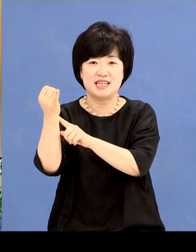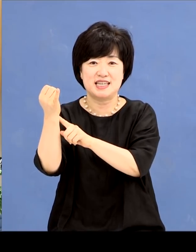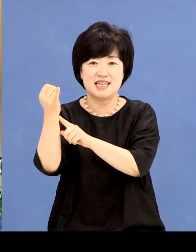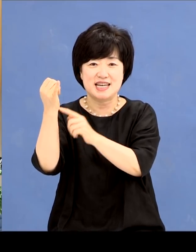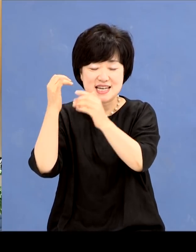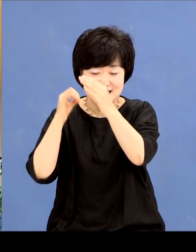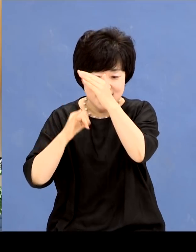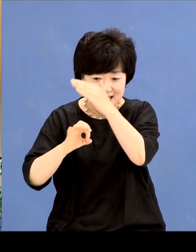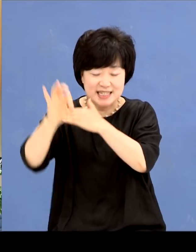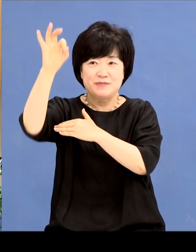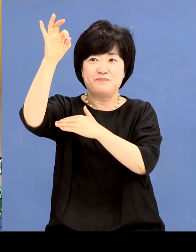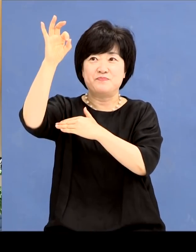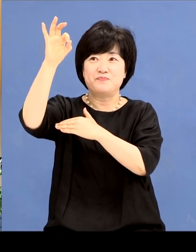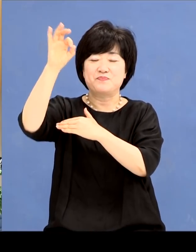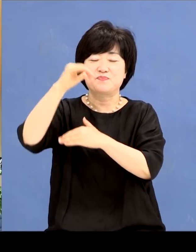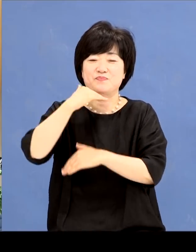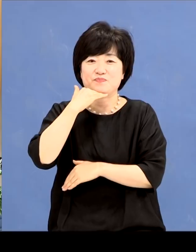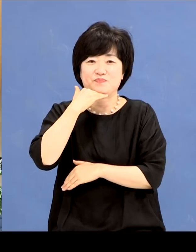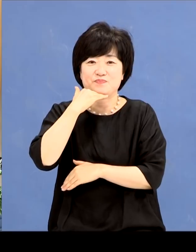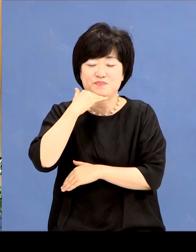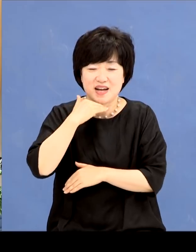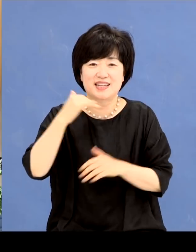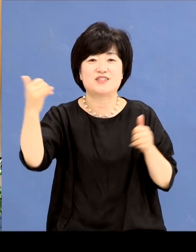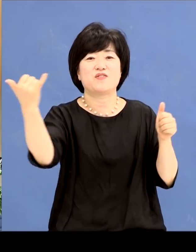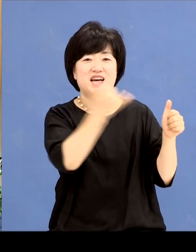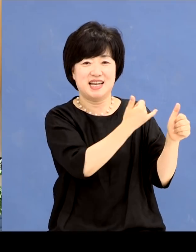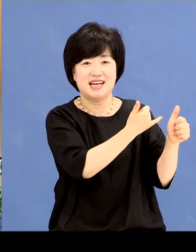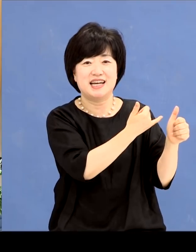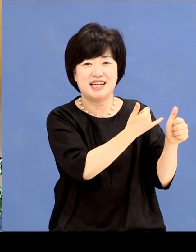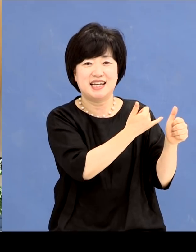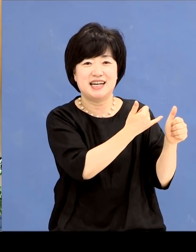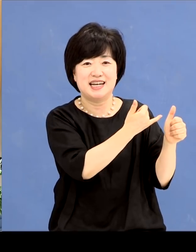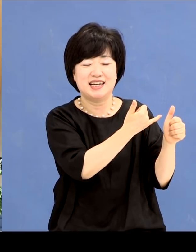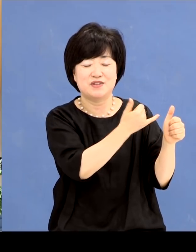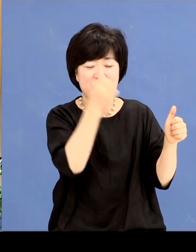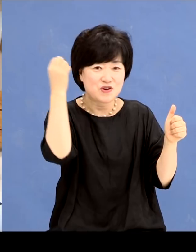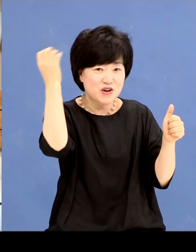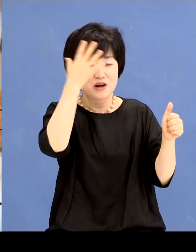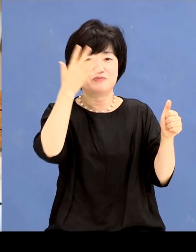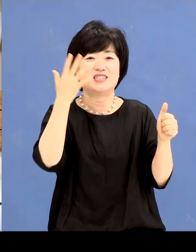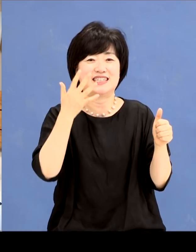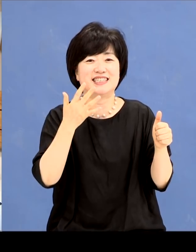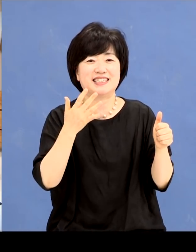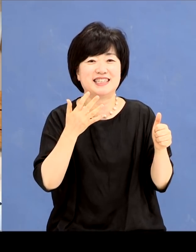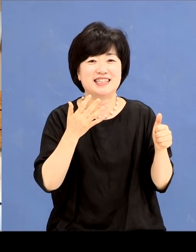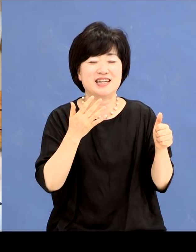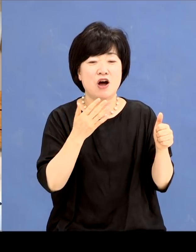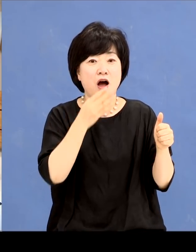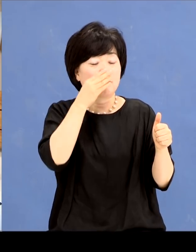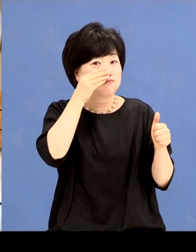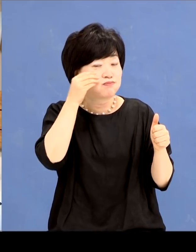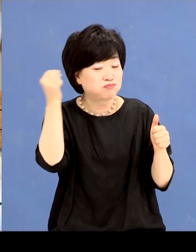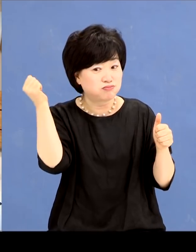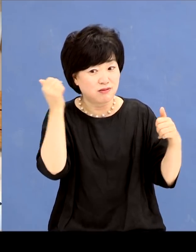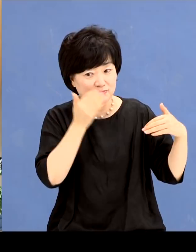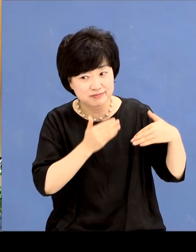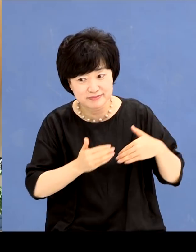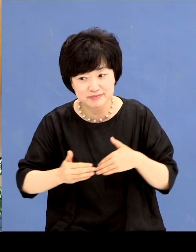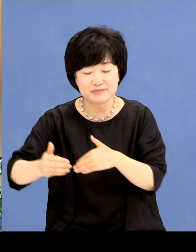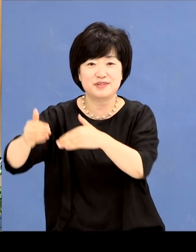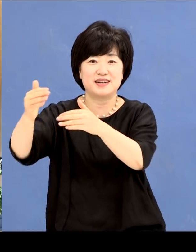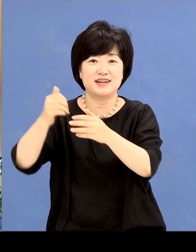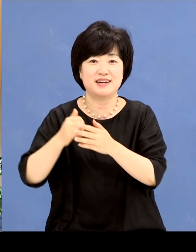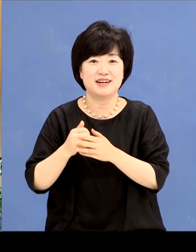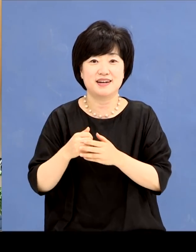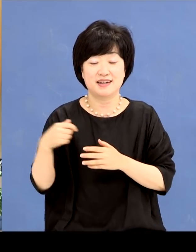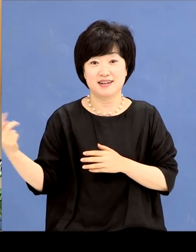기다리셨대요. 그리고 이제 전화하신 거군요. 전화를 하시고 너무 순식간에 얼마 후에 결혼하셨어요? 모르겠어요. 이게